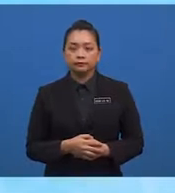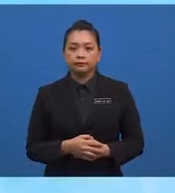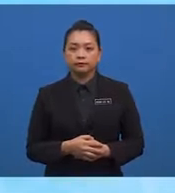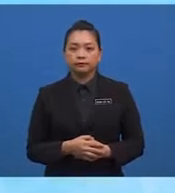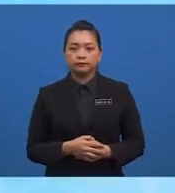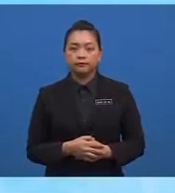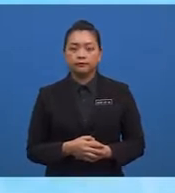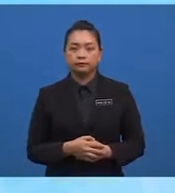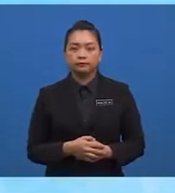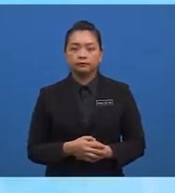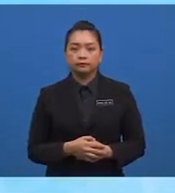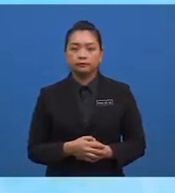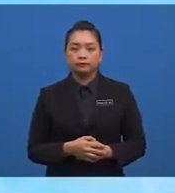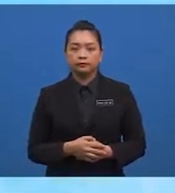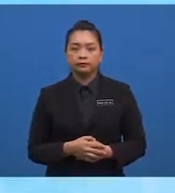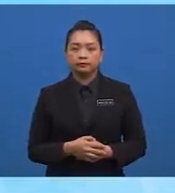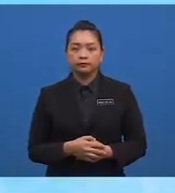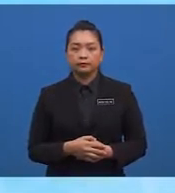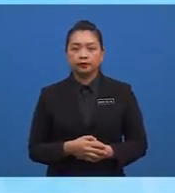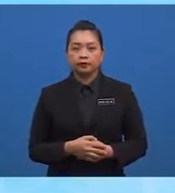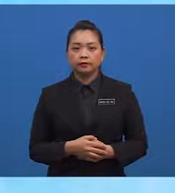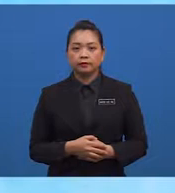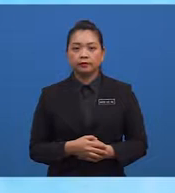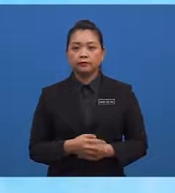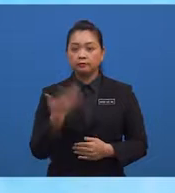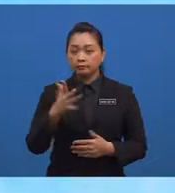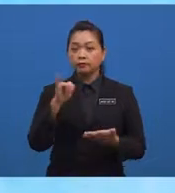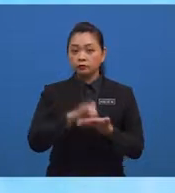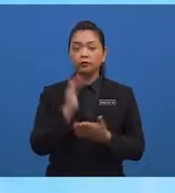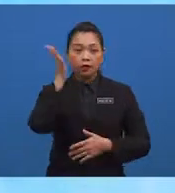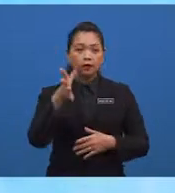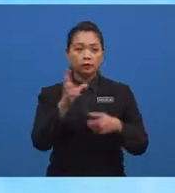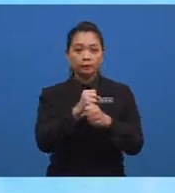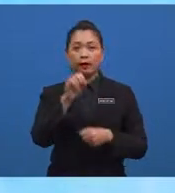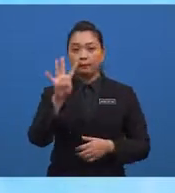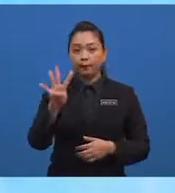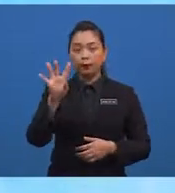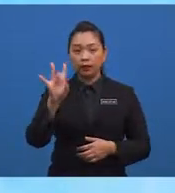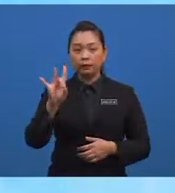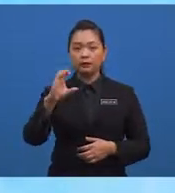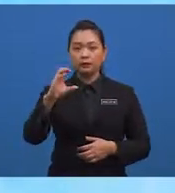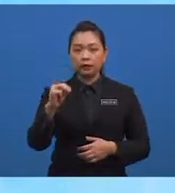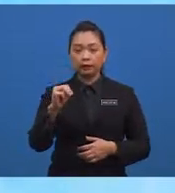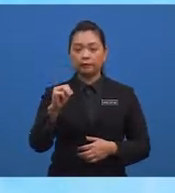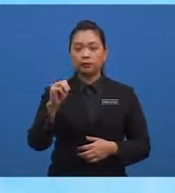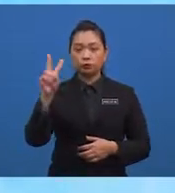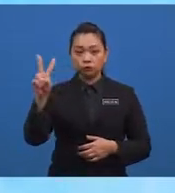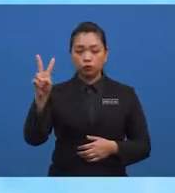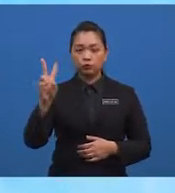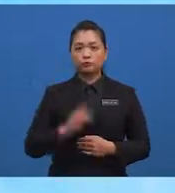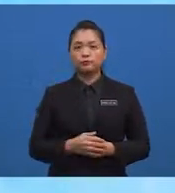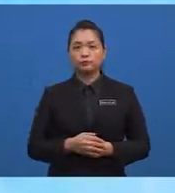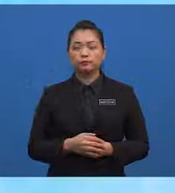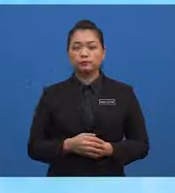cm persegi. Kita akan dapat 48 cm persegi.